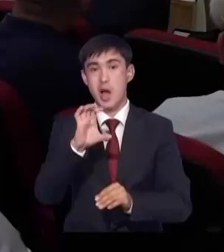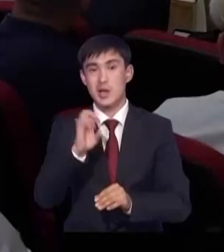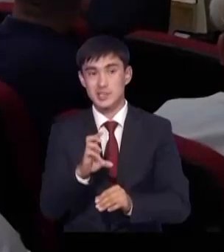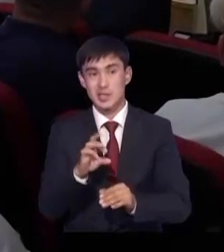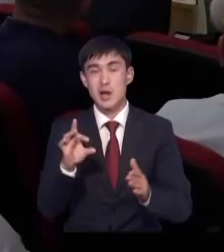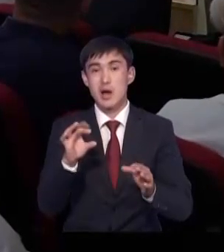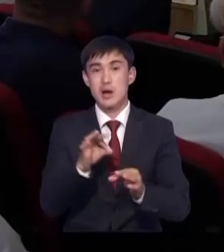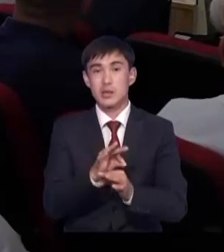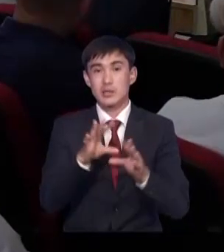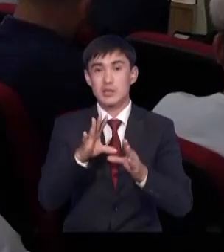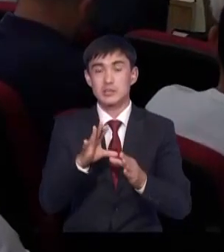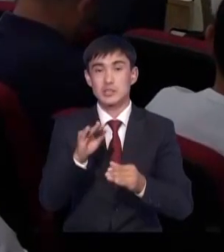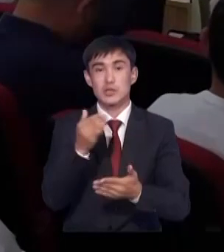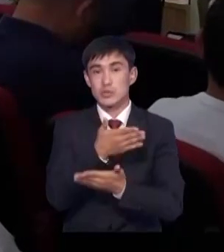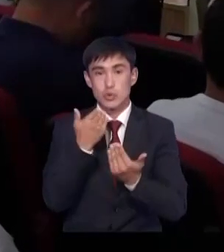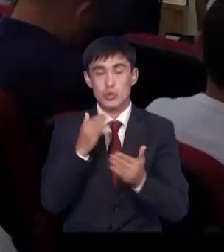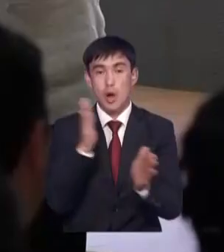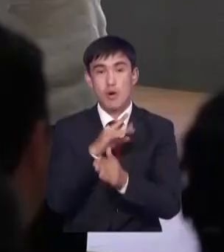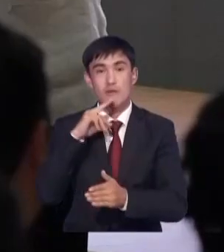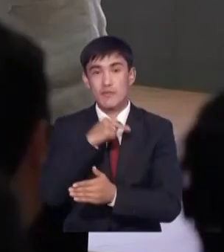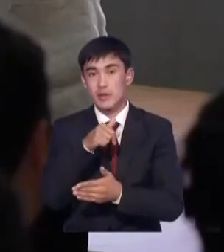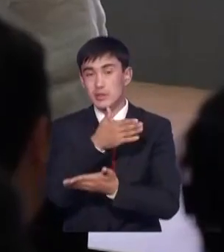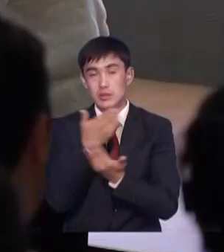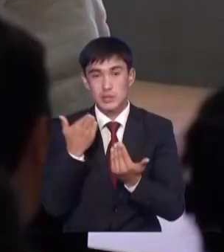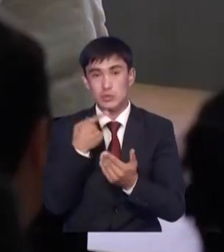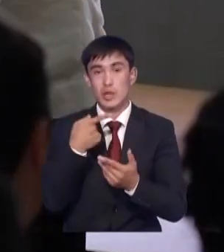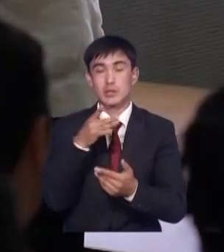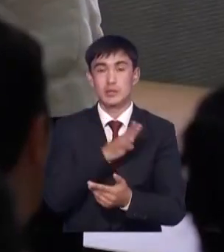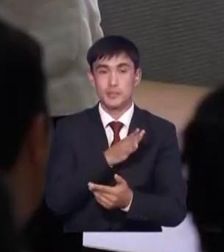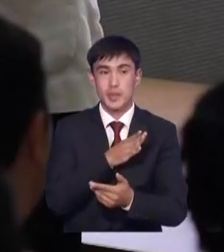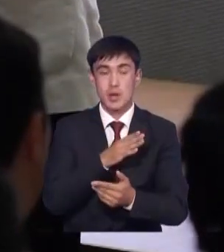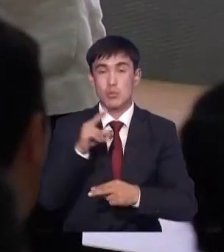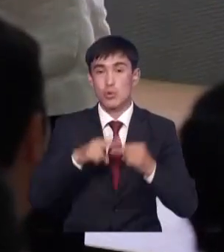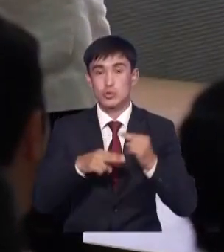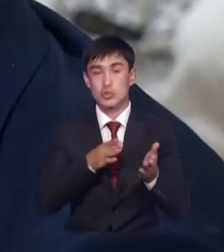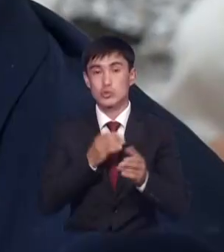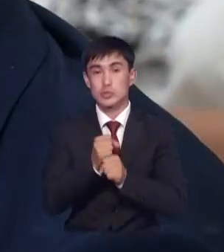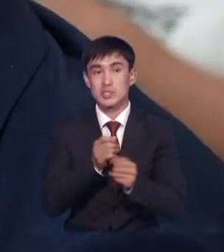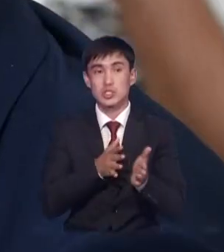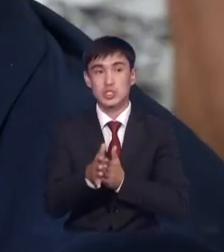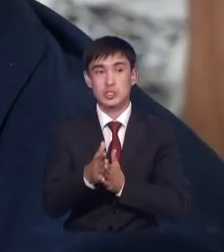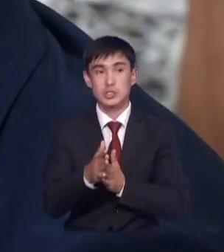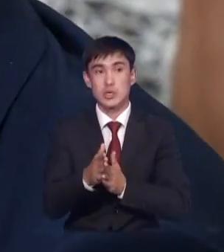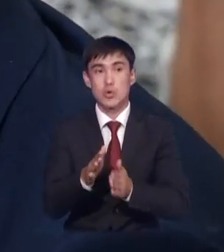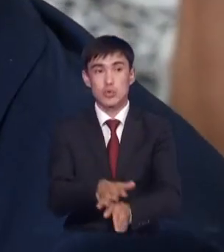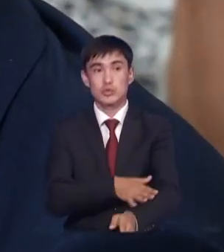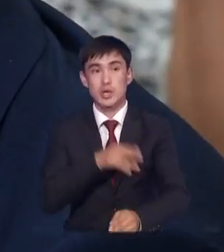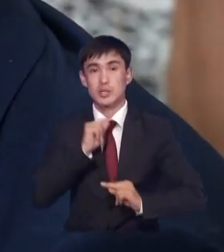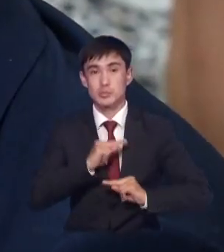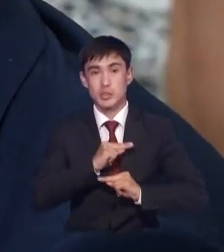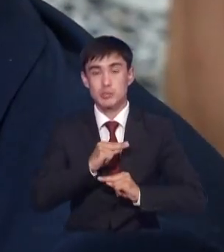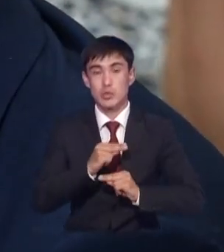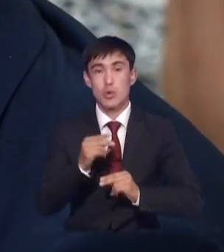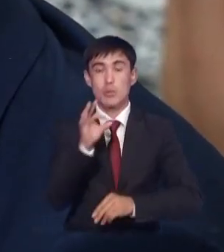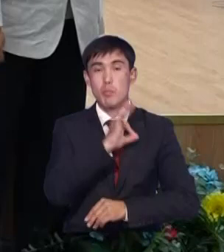радиациялық фон жоқ екенін, ауаға зиян келтіретін лас қалдықтар шығармайтынын айтты. Құрылысына жұмсалатын шығын нысанның ұзақ қызмет ету мерзімімен бірге